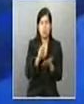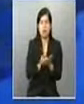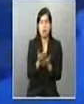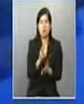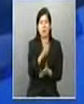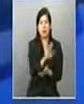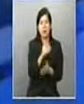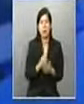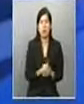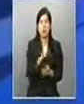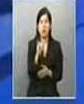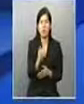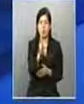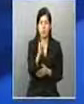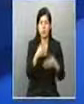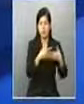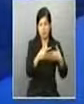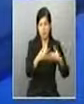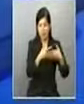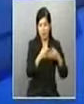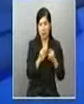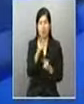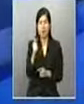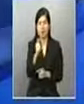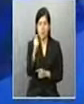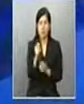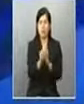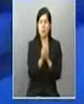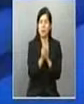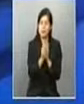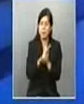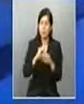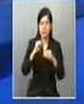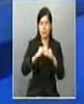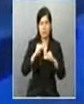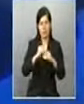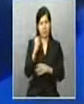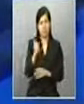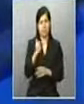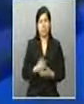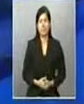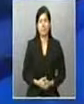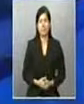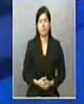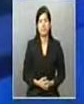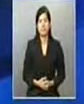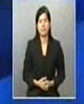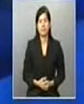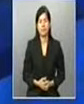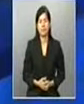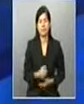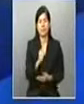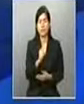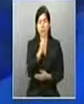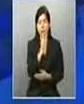ฐอเมริการวมไปถึงเอเชียในเช้าวันนี้ให้ปรับตัวได้อย่างคึกคักสดใสเลยทีเดียวค่ะดังนั้นเราจะเห็น